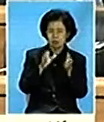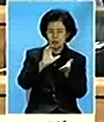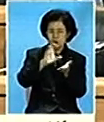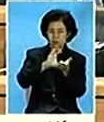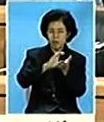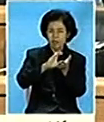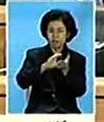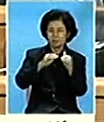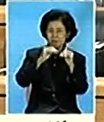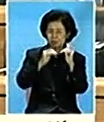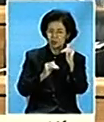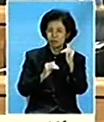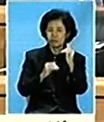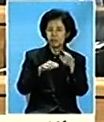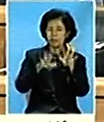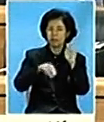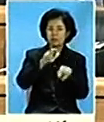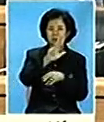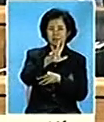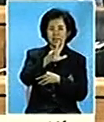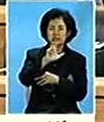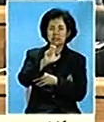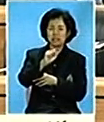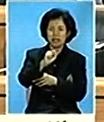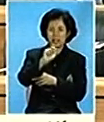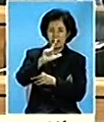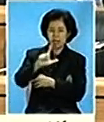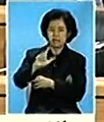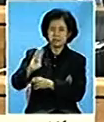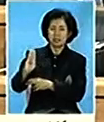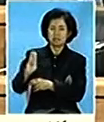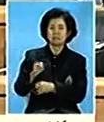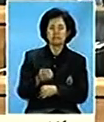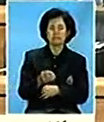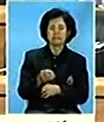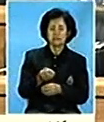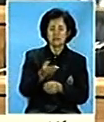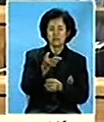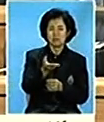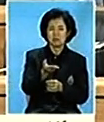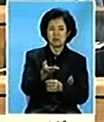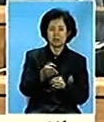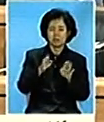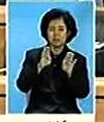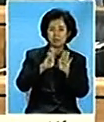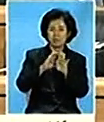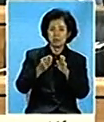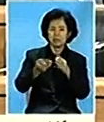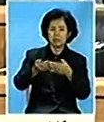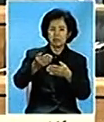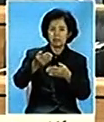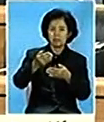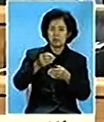าดดุลอยู่เนี่ยประมาณ 300,000 ล้านบาทซึ่งในส่วนนี้ถ้าหากจะปิดขีปงบมาแล้วรัฐบาลจำเป็น